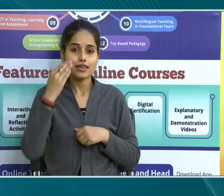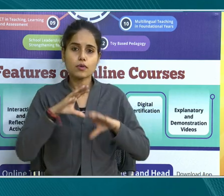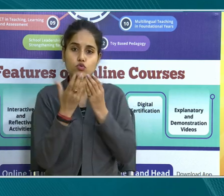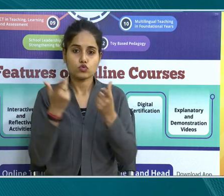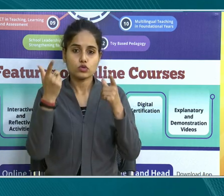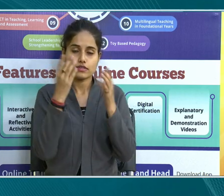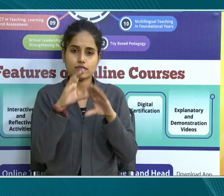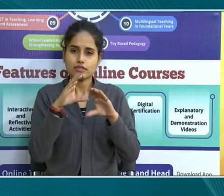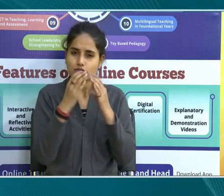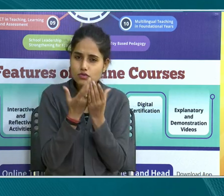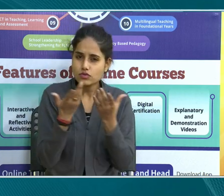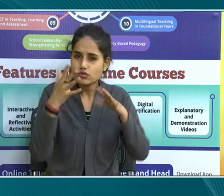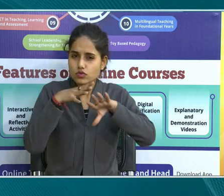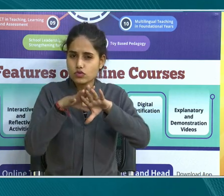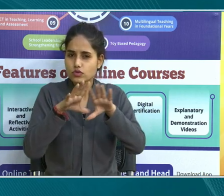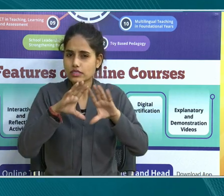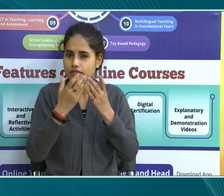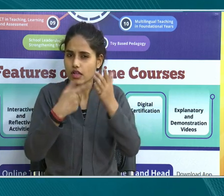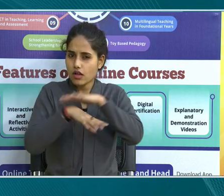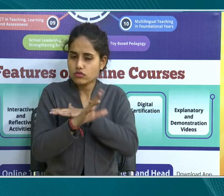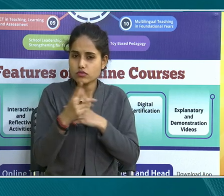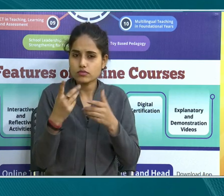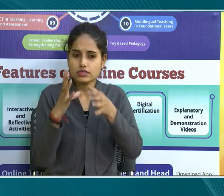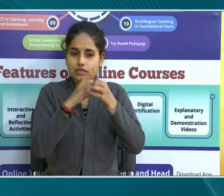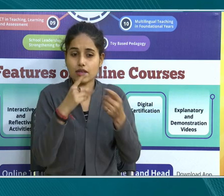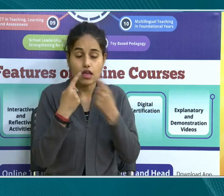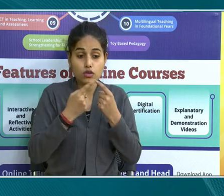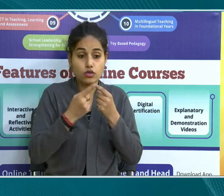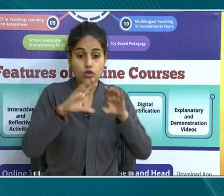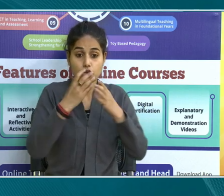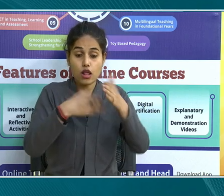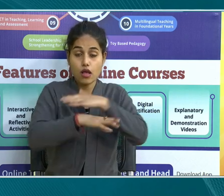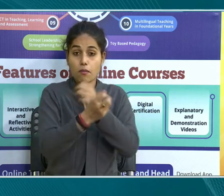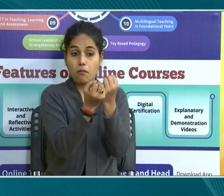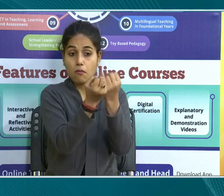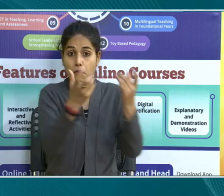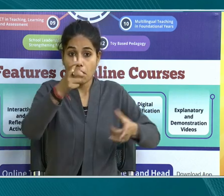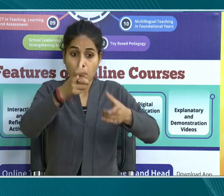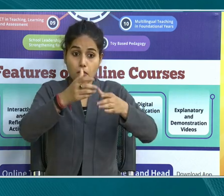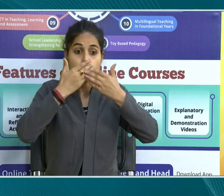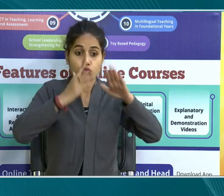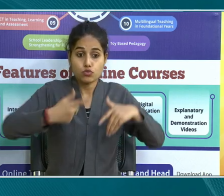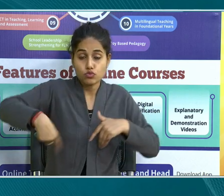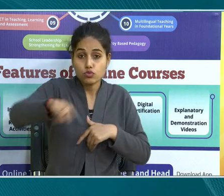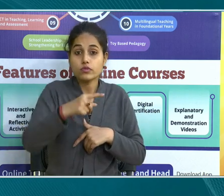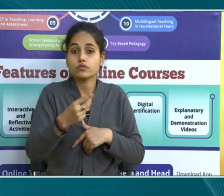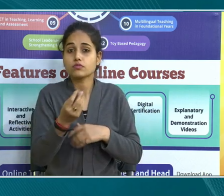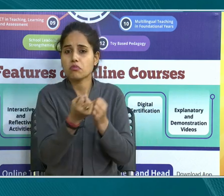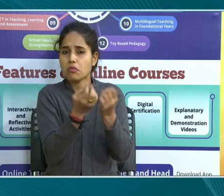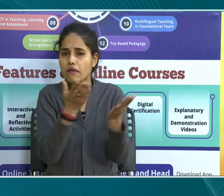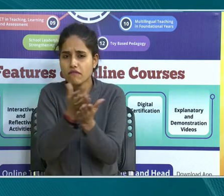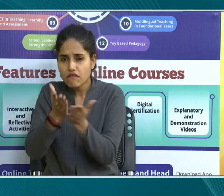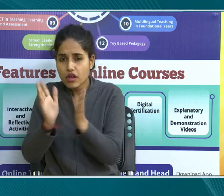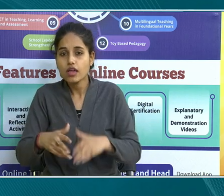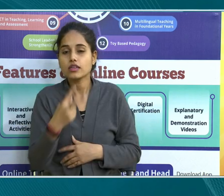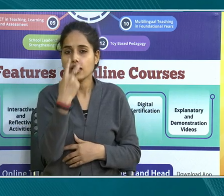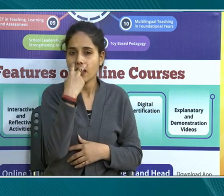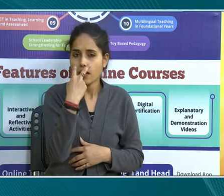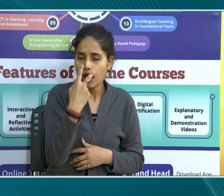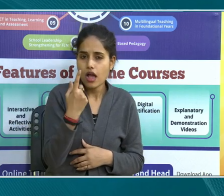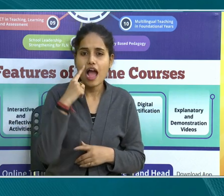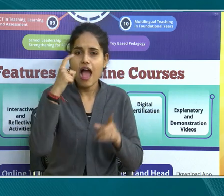हमारे पास बहुत सारे प्रकार के बच्चे होंगे, जैसे विजुली इंपेर बच्चे होंगे, जिसमें लो विजन बच्चे